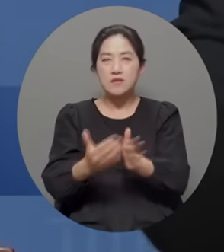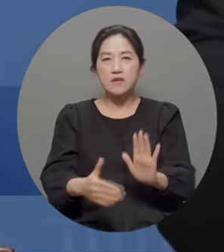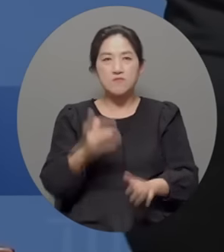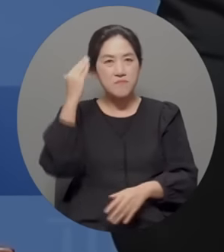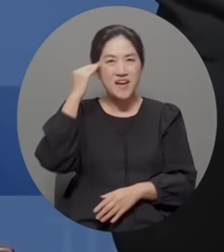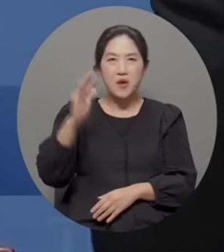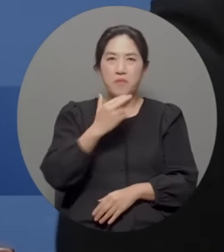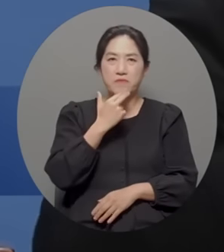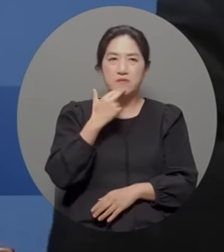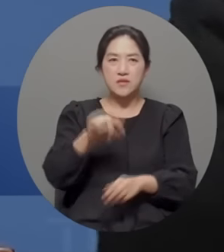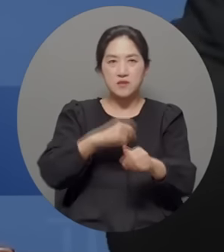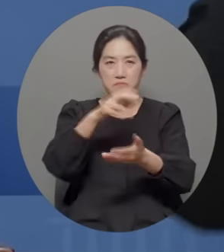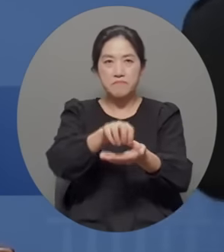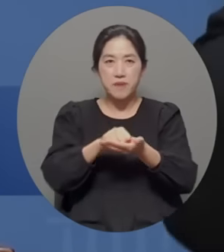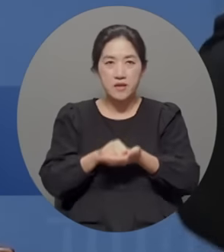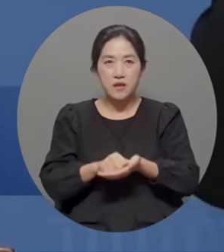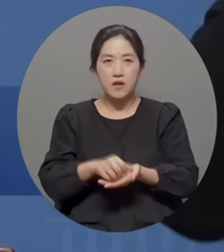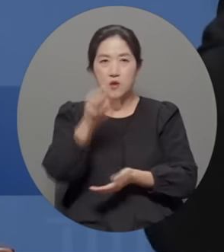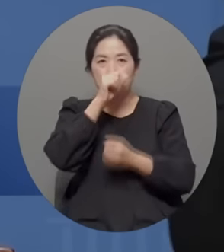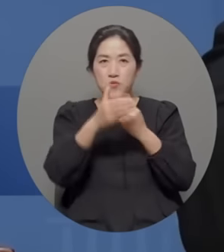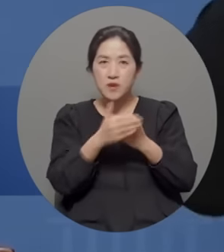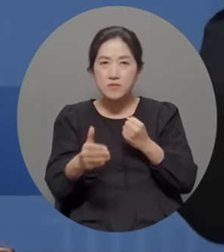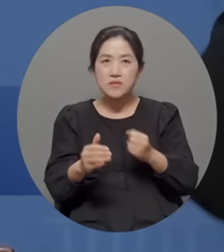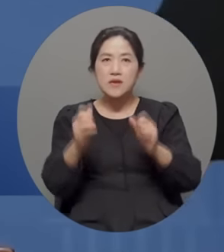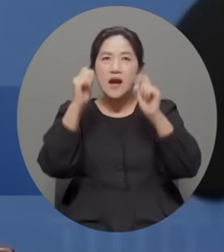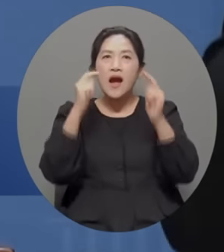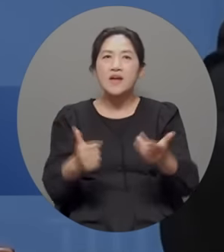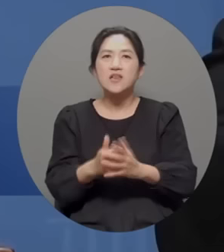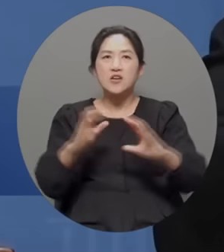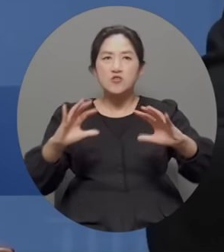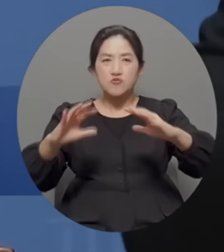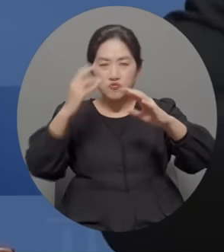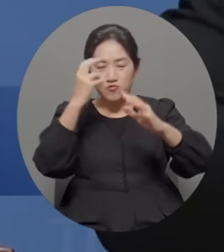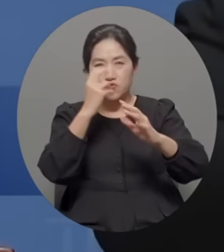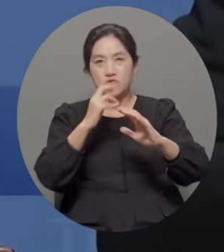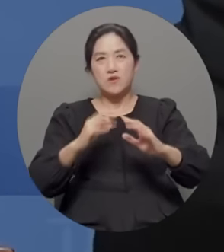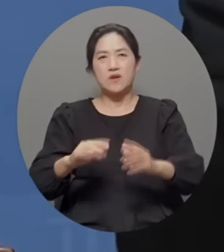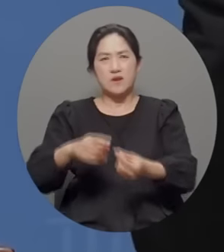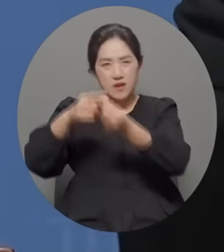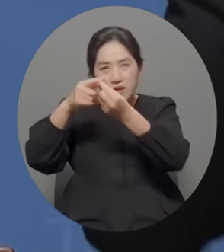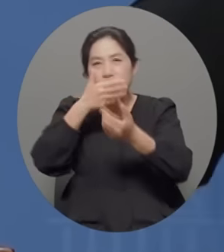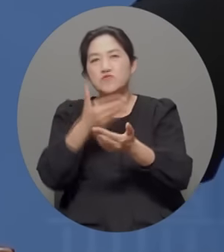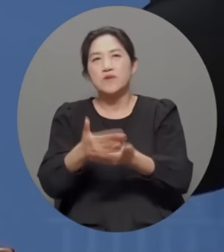받아들였습니다. 좋아서 그랬겠습니까? 국가를 우선시했기 때문입니다.